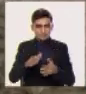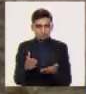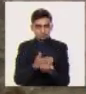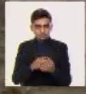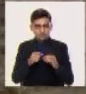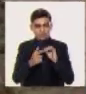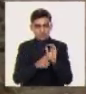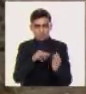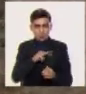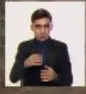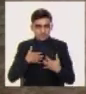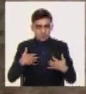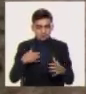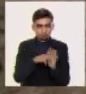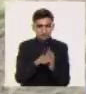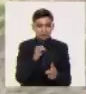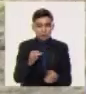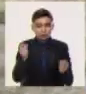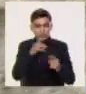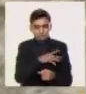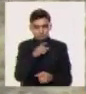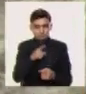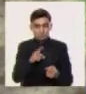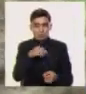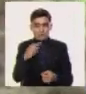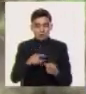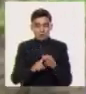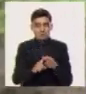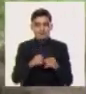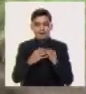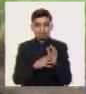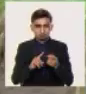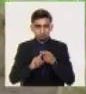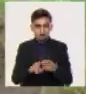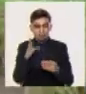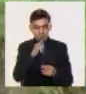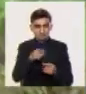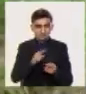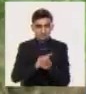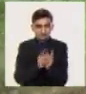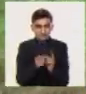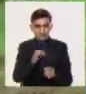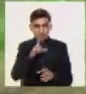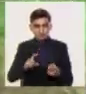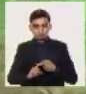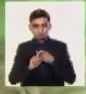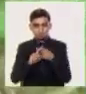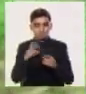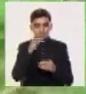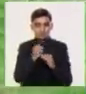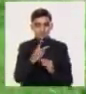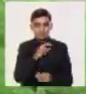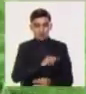подлежат 17 миллионов зверьков. Выяснилось, что их может поражать COVID-19, а после этого мутировать и передаваться людям.